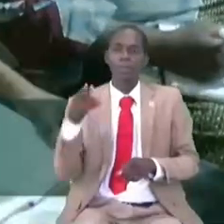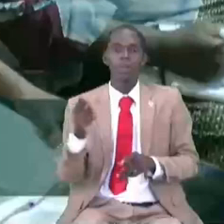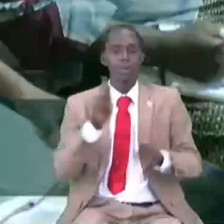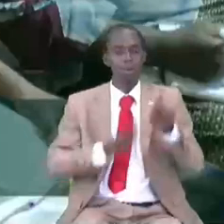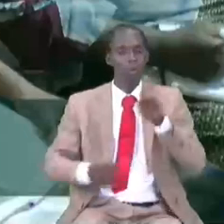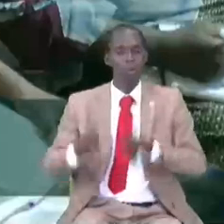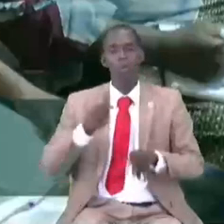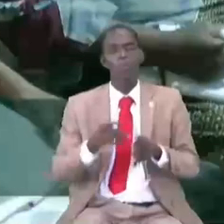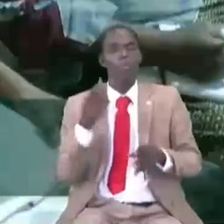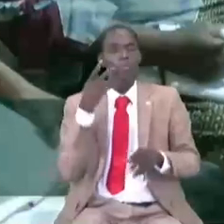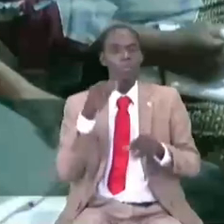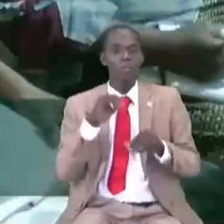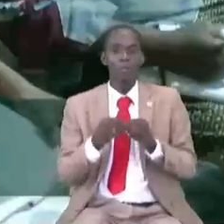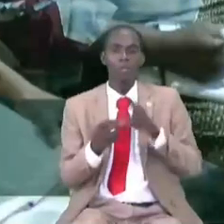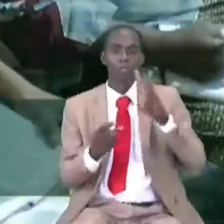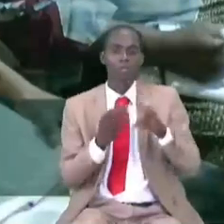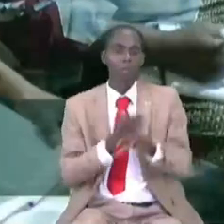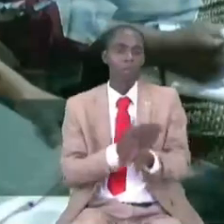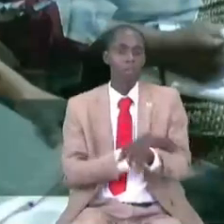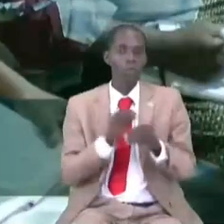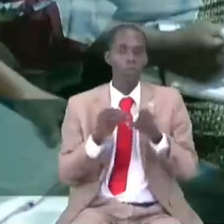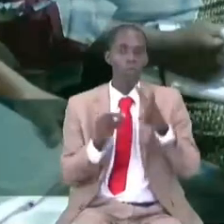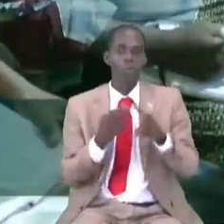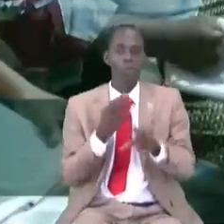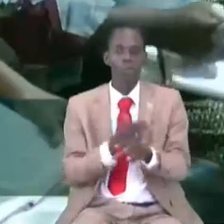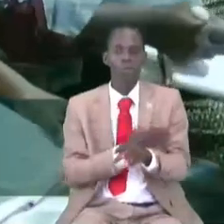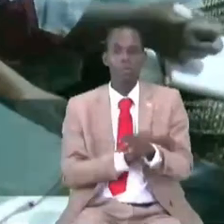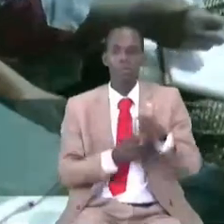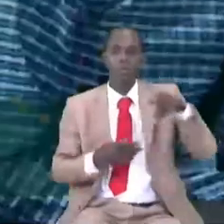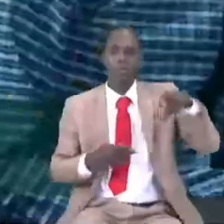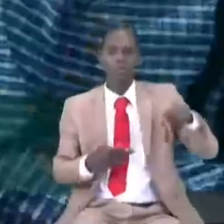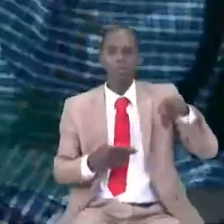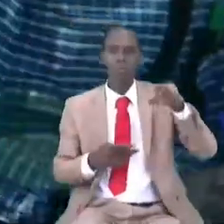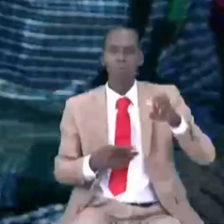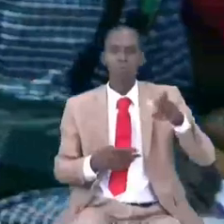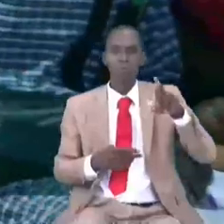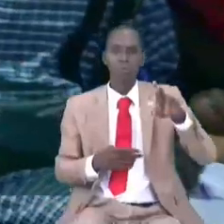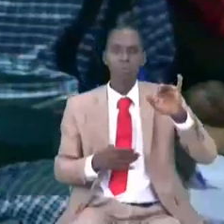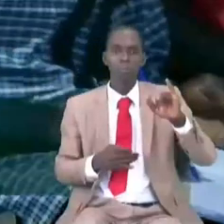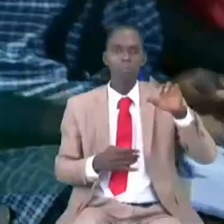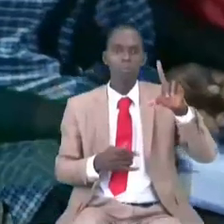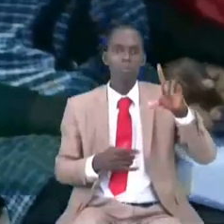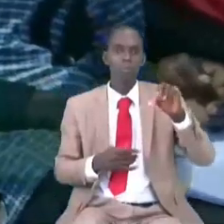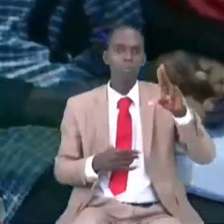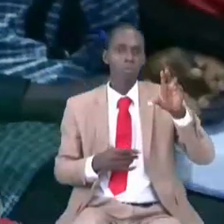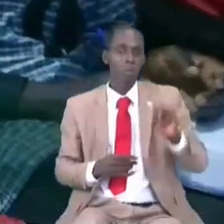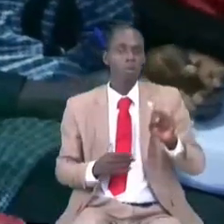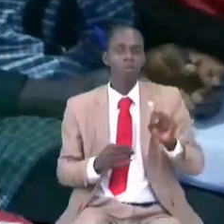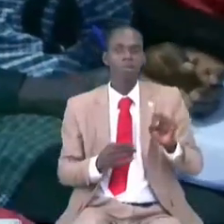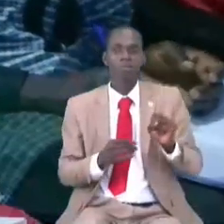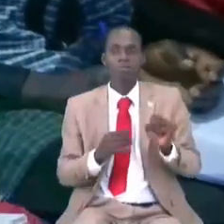la réaction périlleuse de la volonté de soi contre Dieu. Matthieu 12. Lisons le